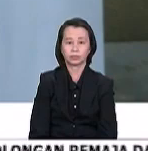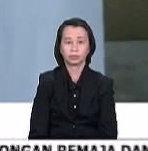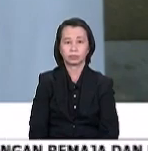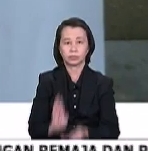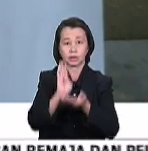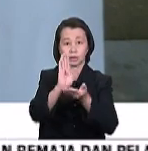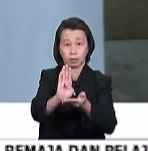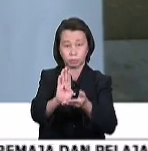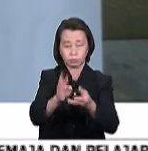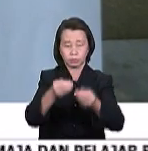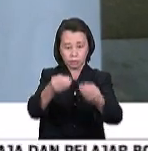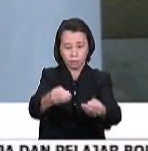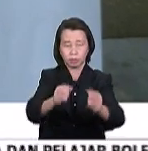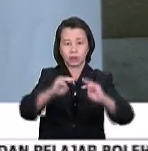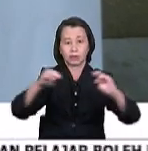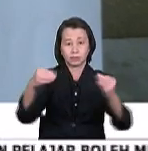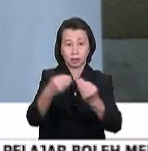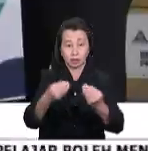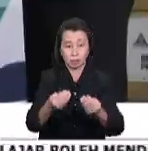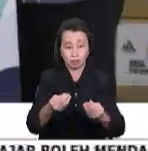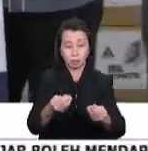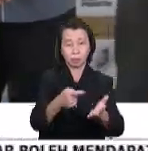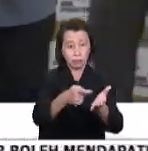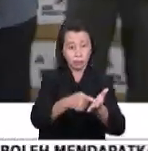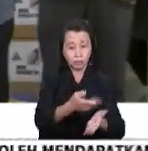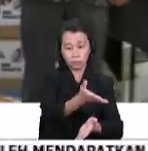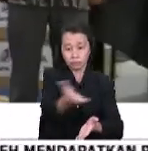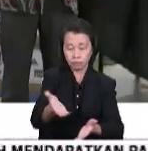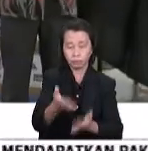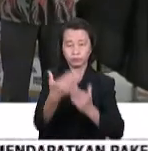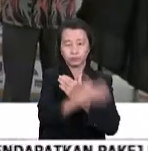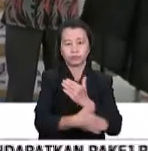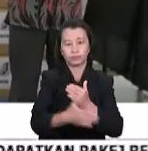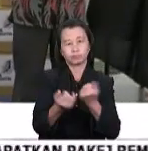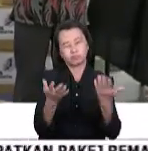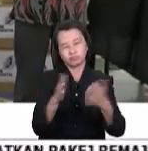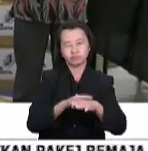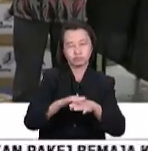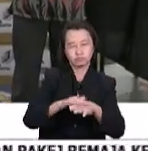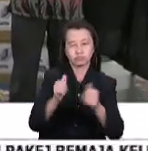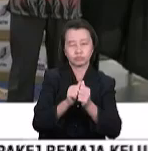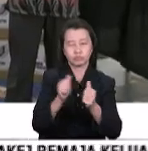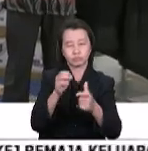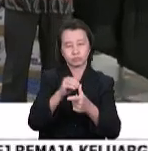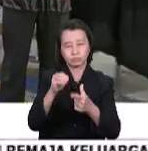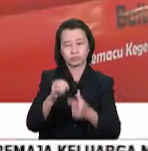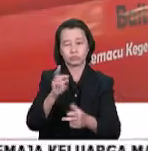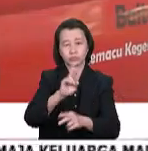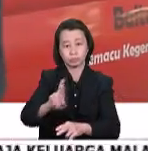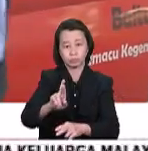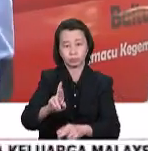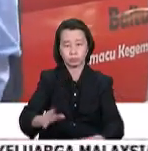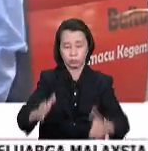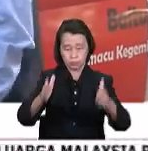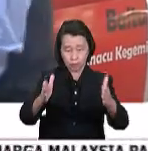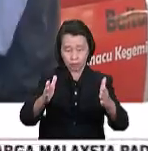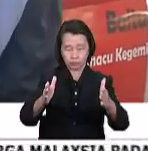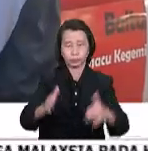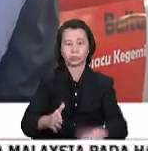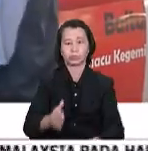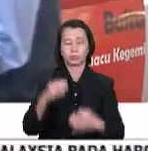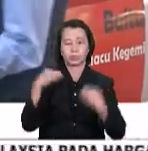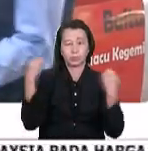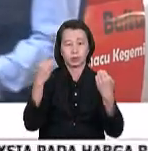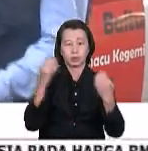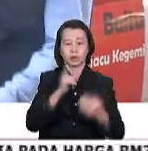Bantuan ini disalurkan kepada masyarakat yang memerlukan di seluruh negara tanpa mengira bangsa dan juga agama. Sepanjang tempoh itu, Majlis Agama